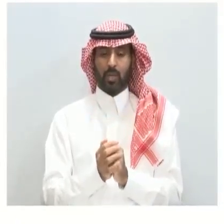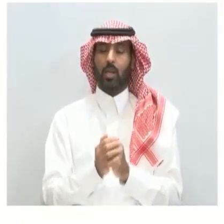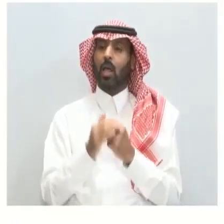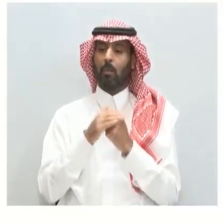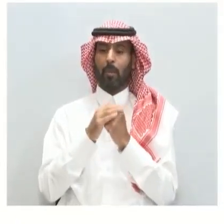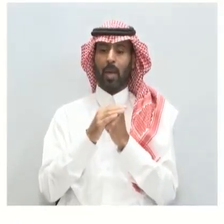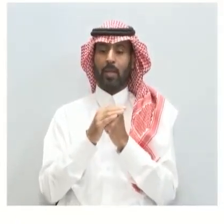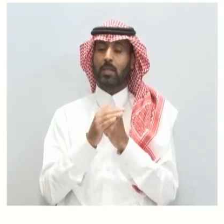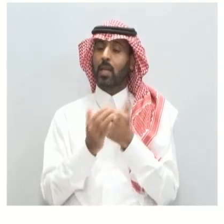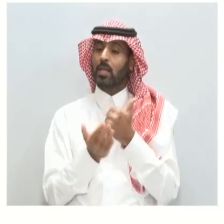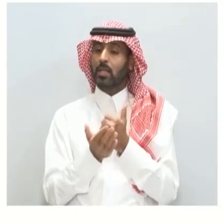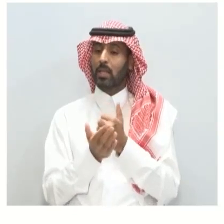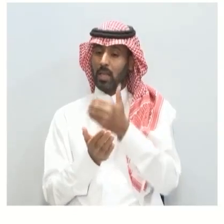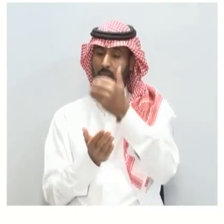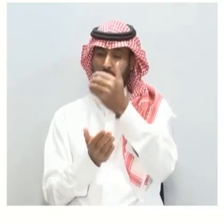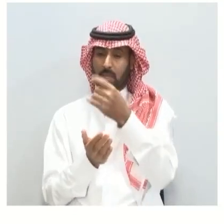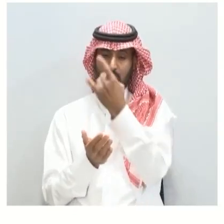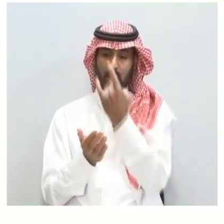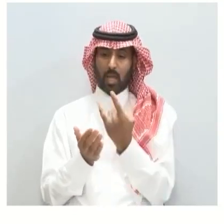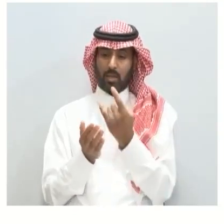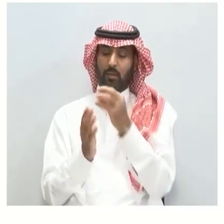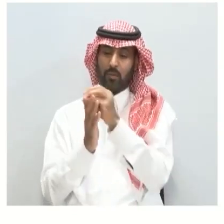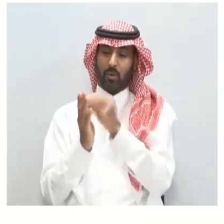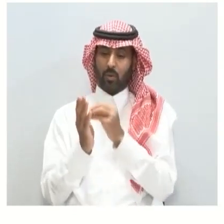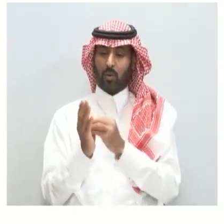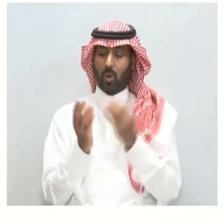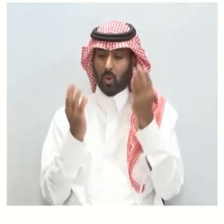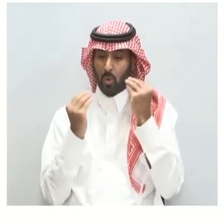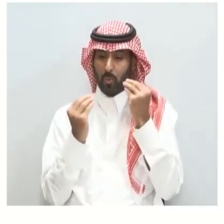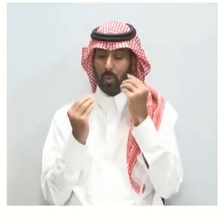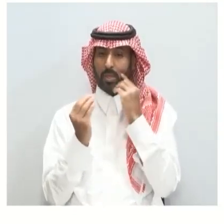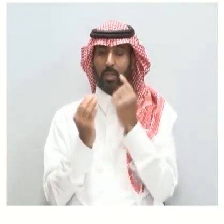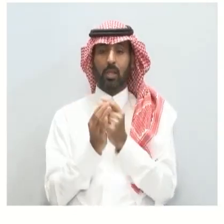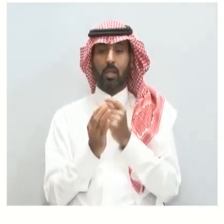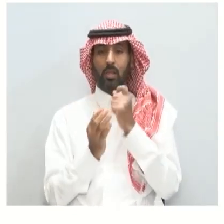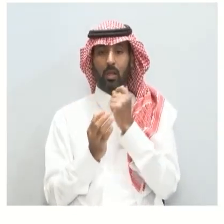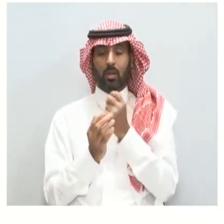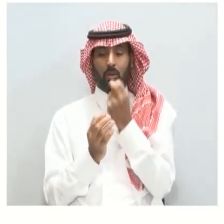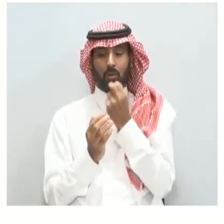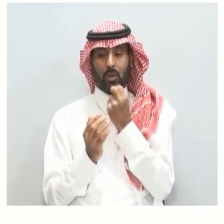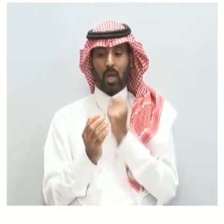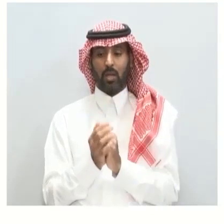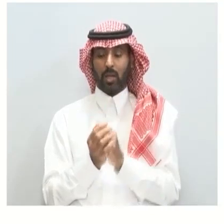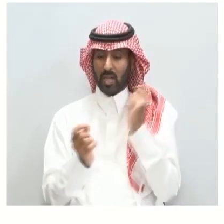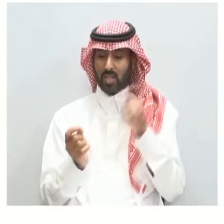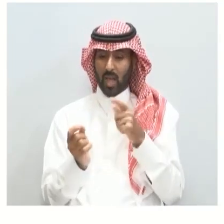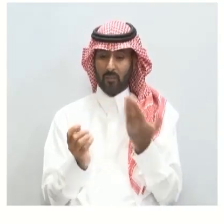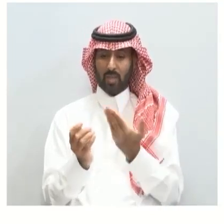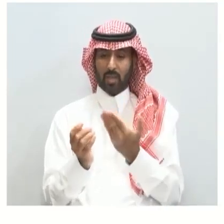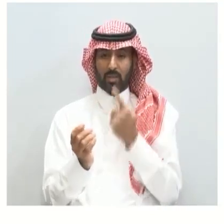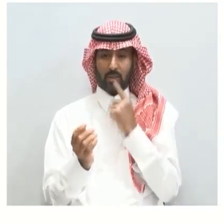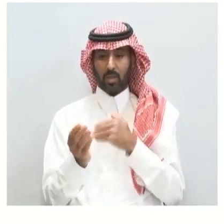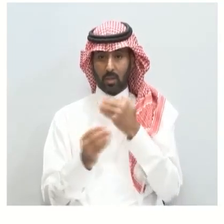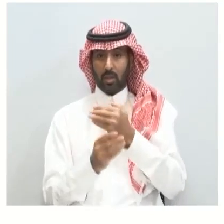العشره لعلوم القران الكريم اهداف الدرس يتوقع منك بعد